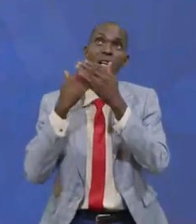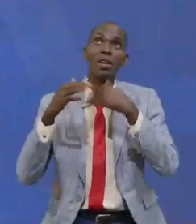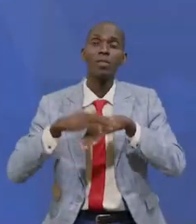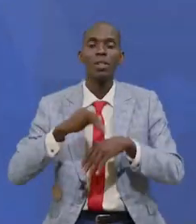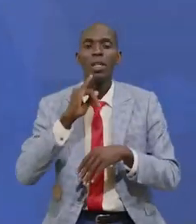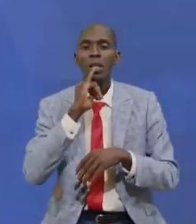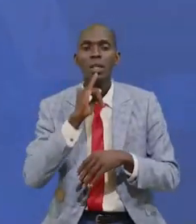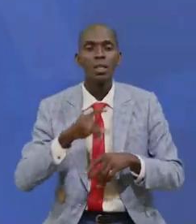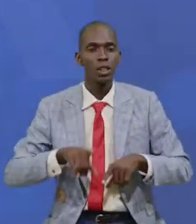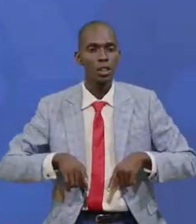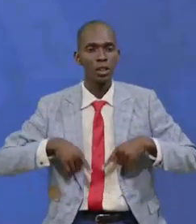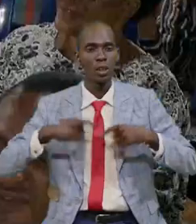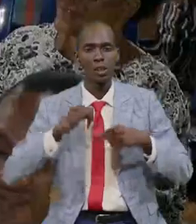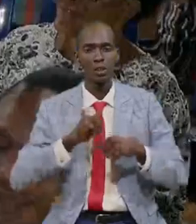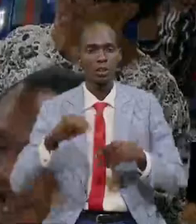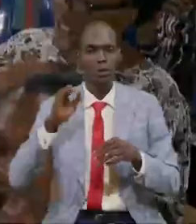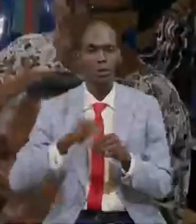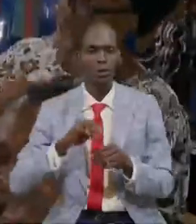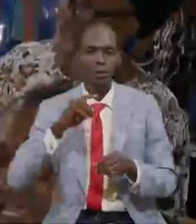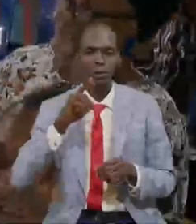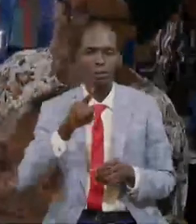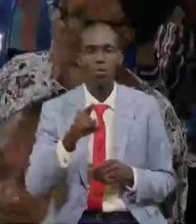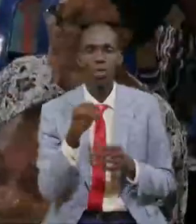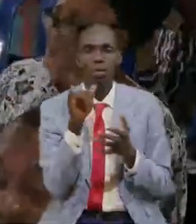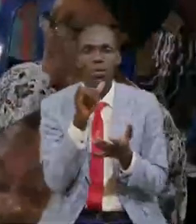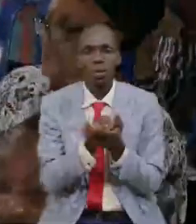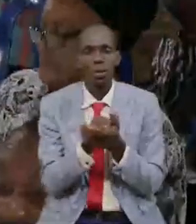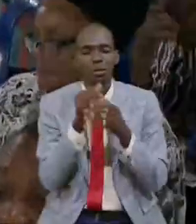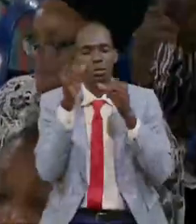ciel, vit en vous. La